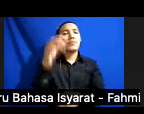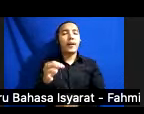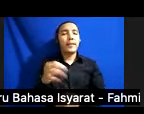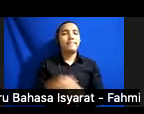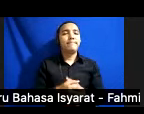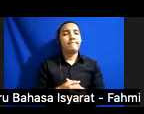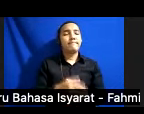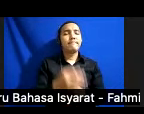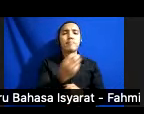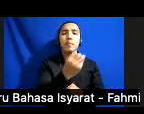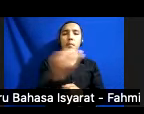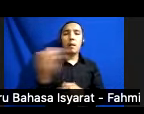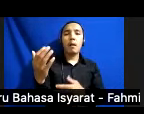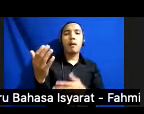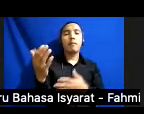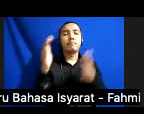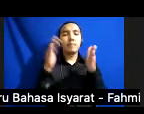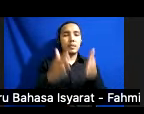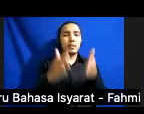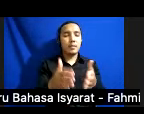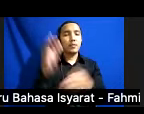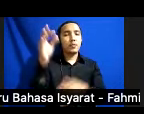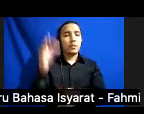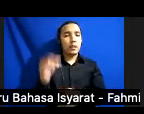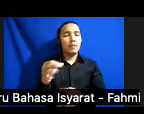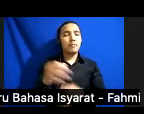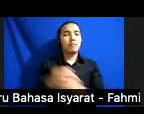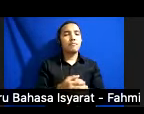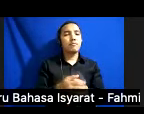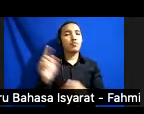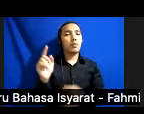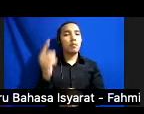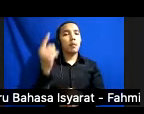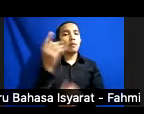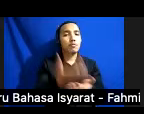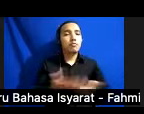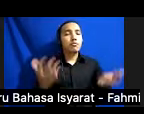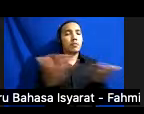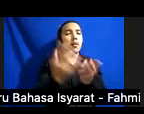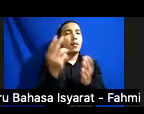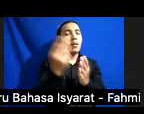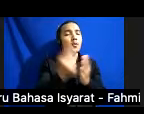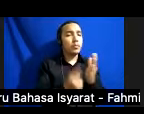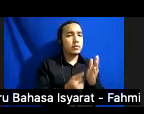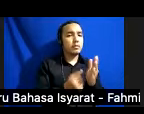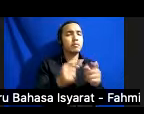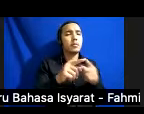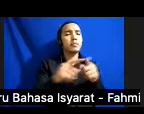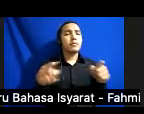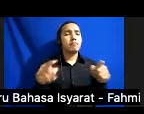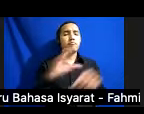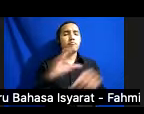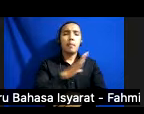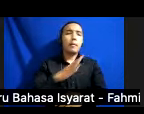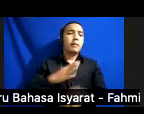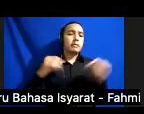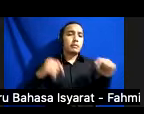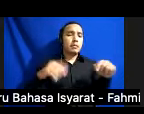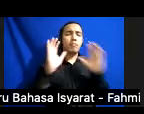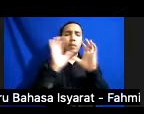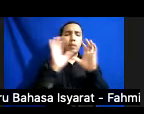ekonomi. Namun nyatanya, saat ini masih banyak warga yang berkebutuhan khusus dan kerap mengalami diskriminasi seperti